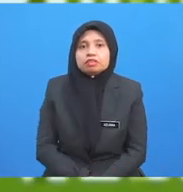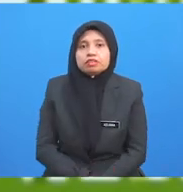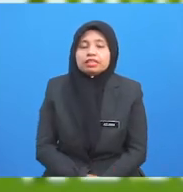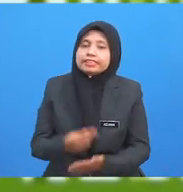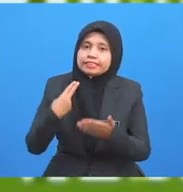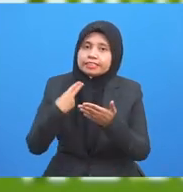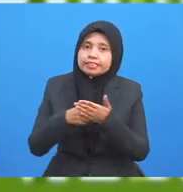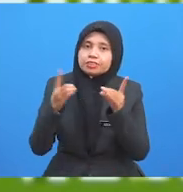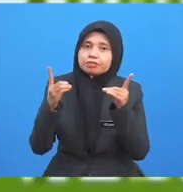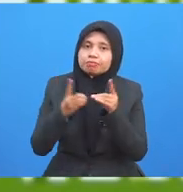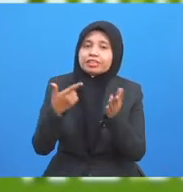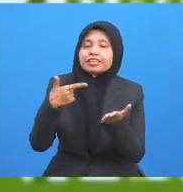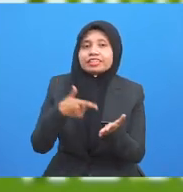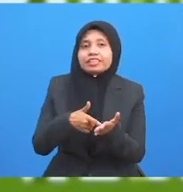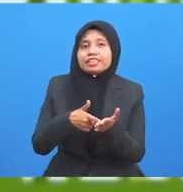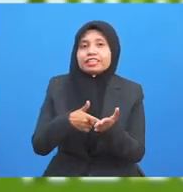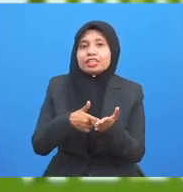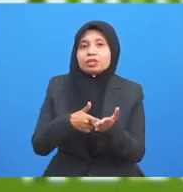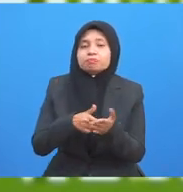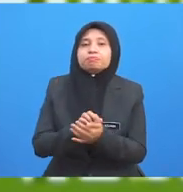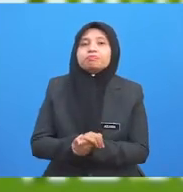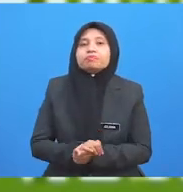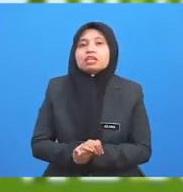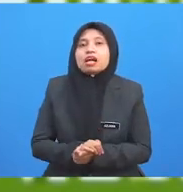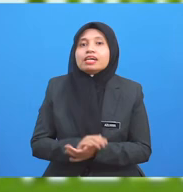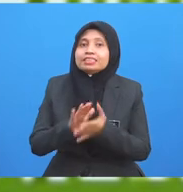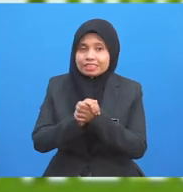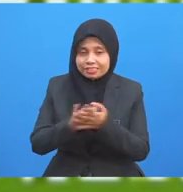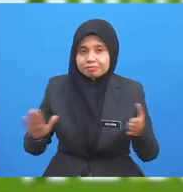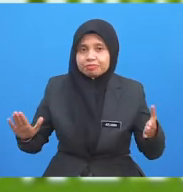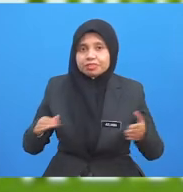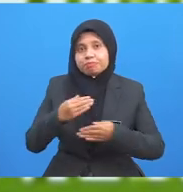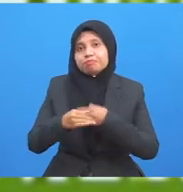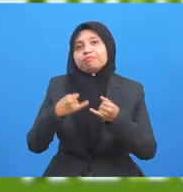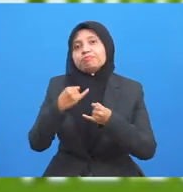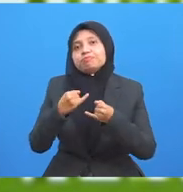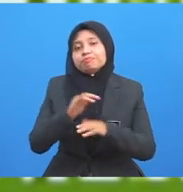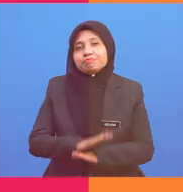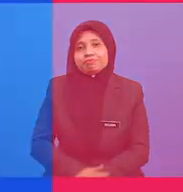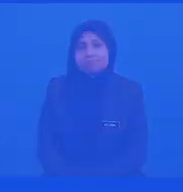Sehingga berjumpa lagi di episod yang lain. Selamat maju jaya!